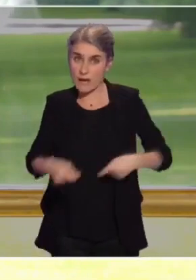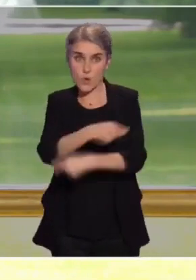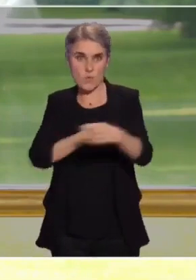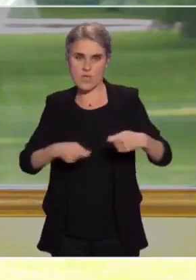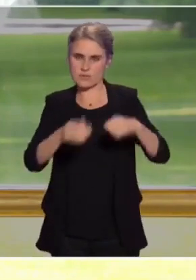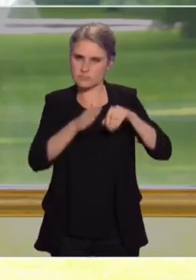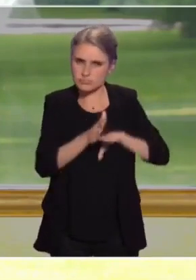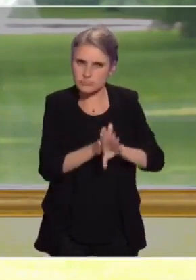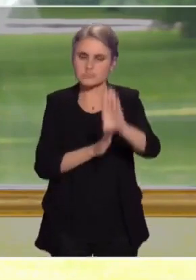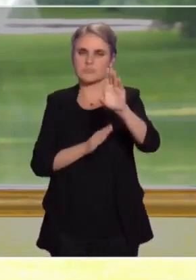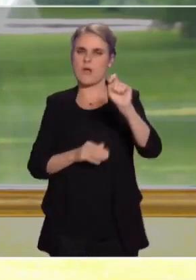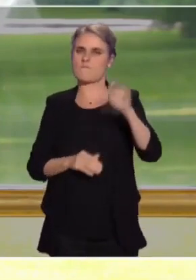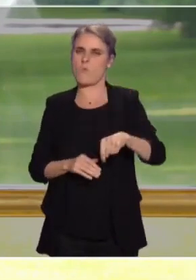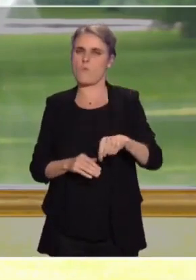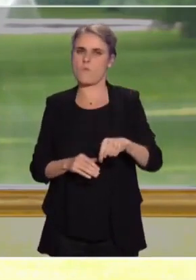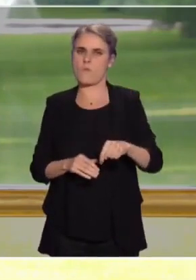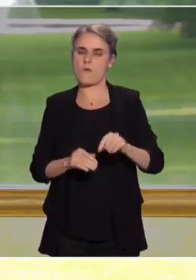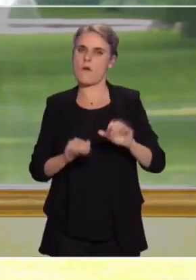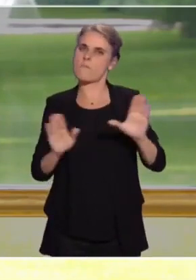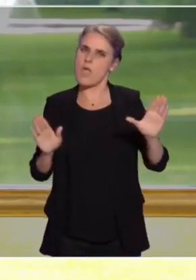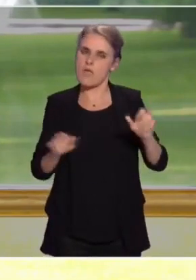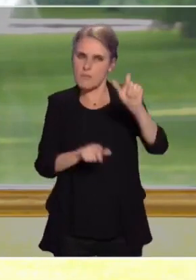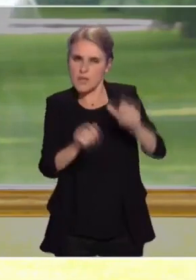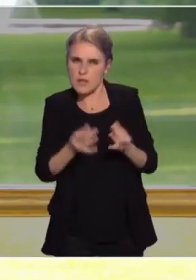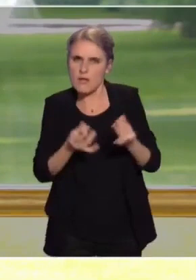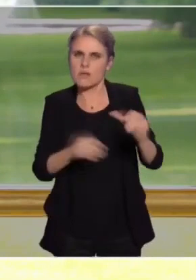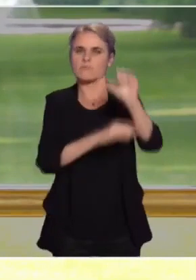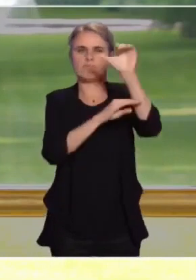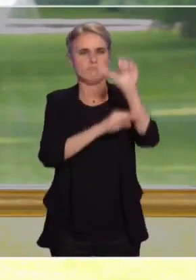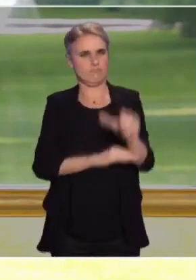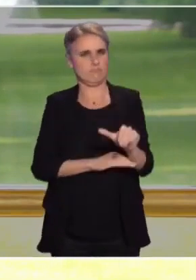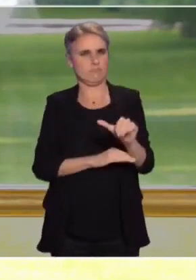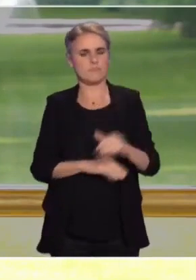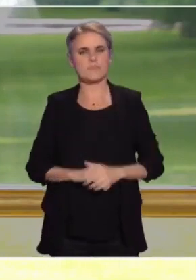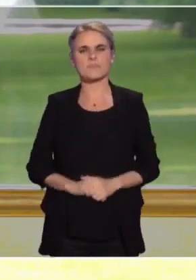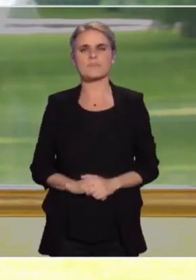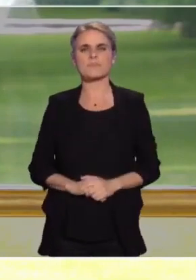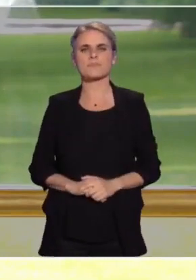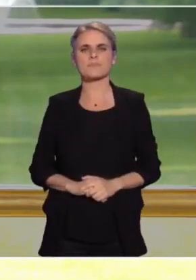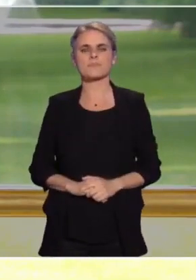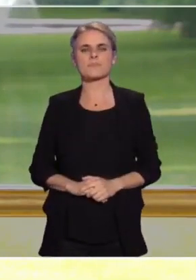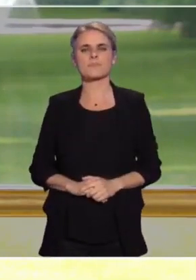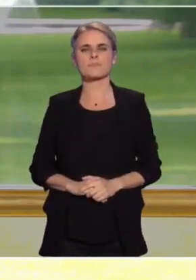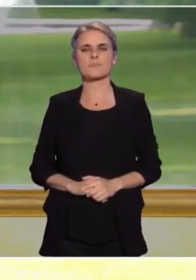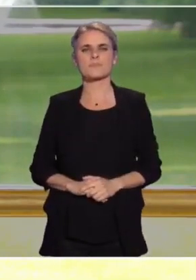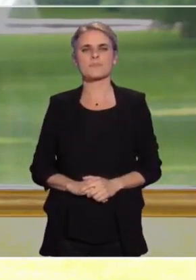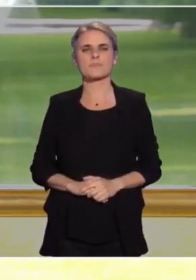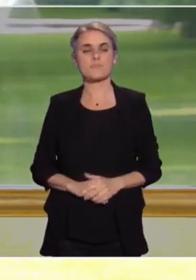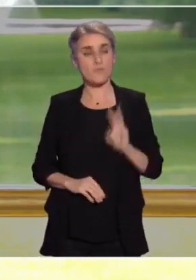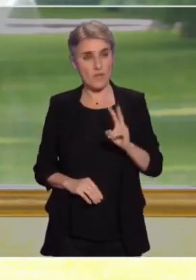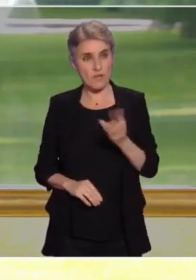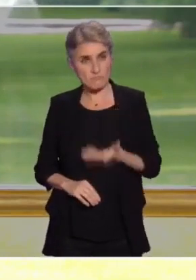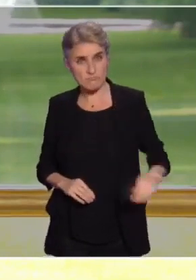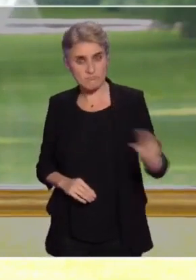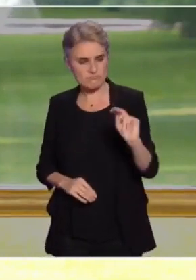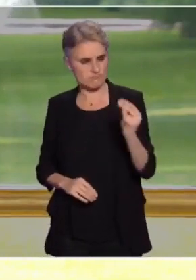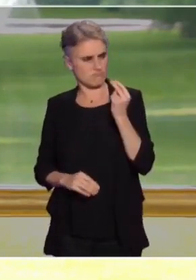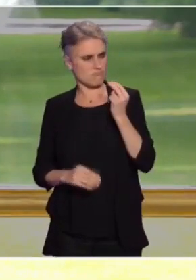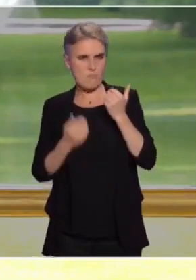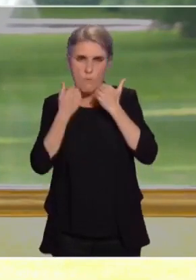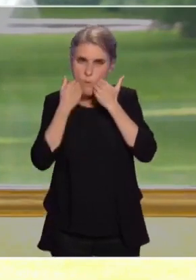en continuant de protéger les plus fragiles nous n'avons pas à rougir mes chers compatriotes